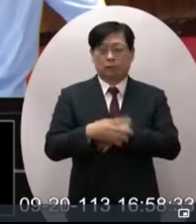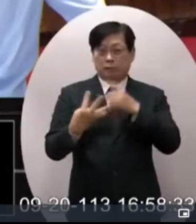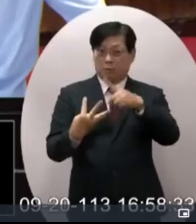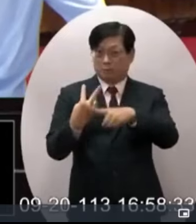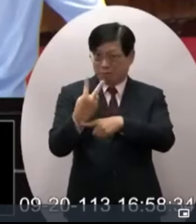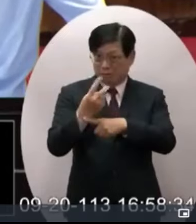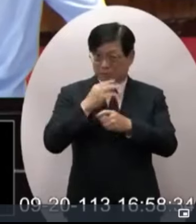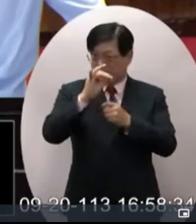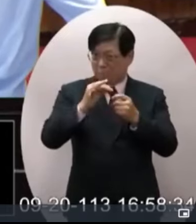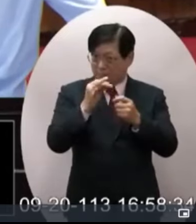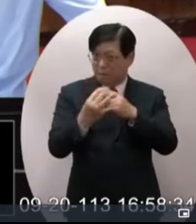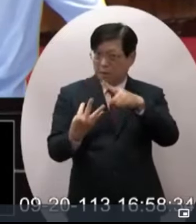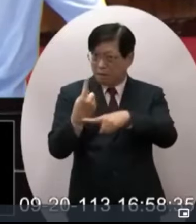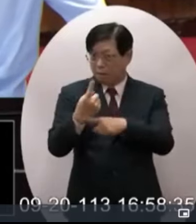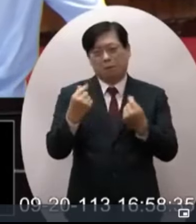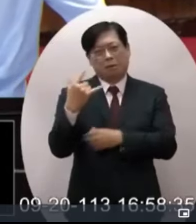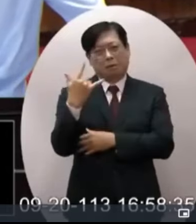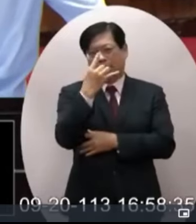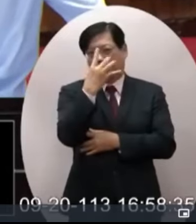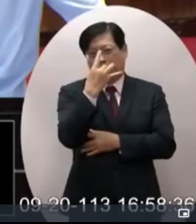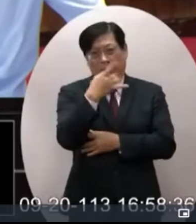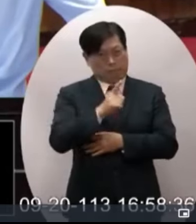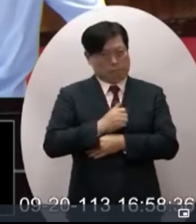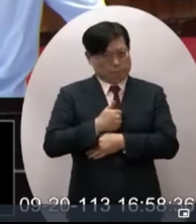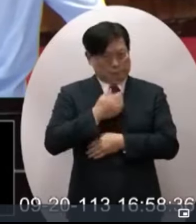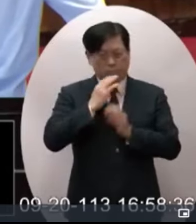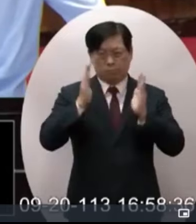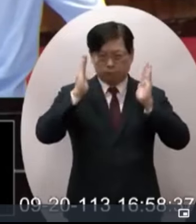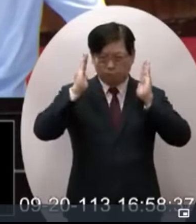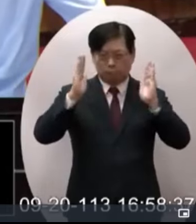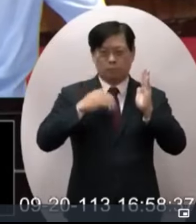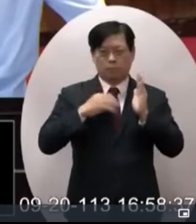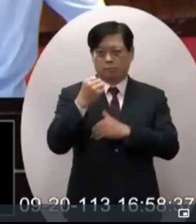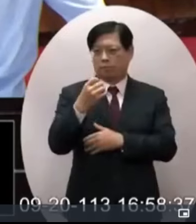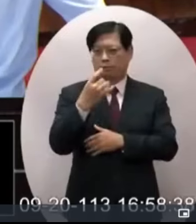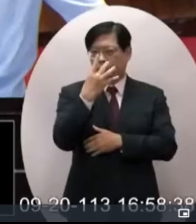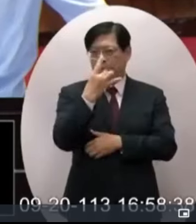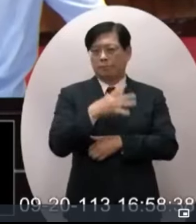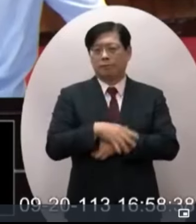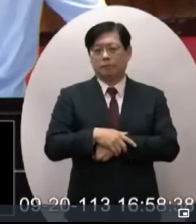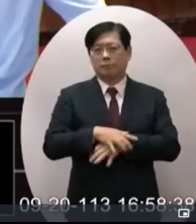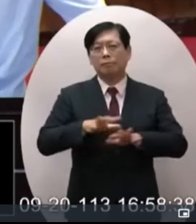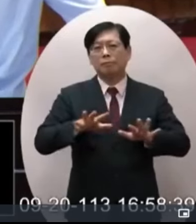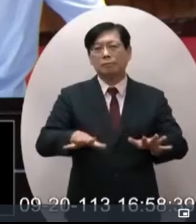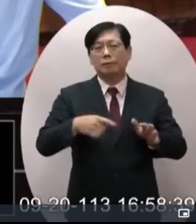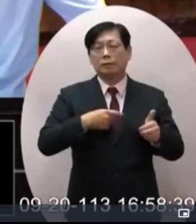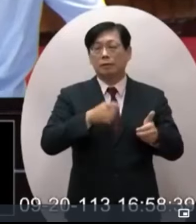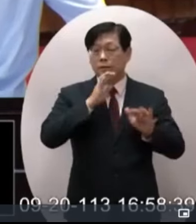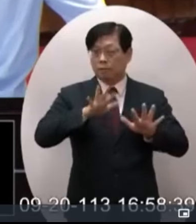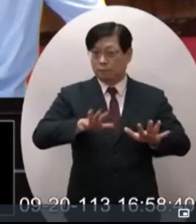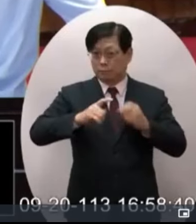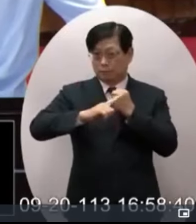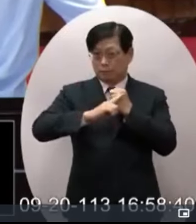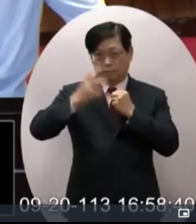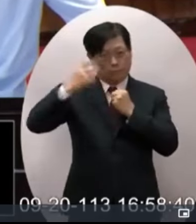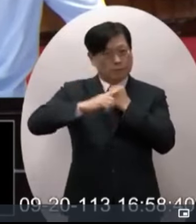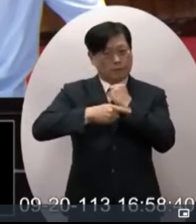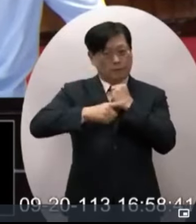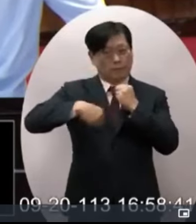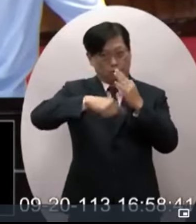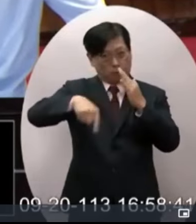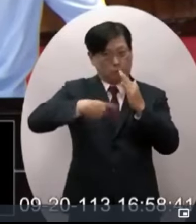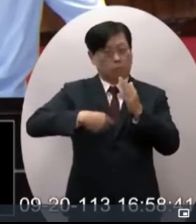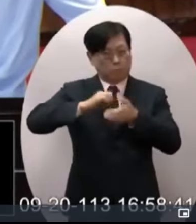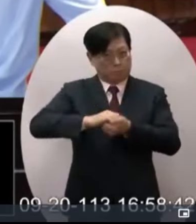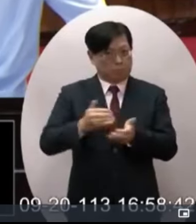四分之一个世纪，他还没有等到他的公平和正义。好，那现在你根据今天宪法法庭做成的